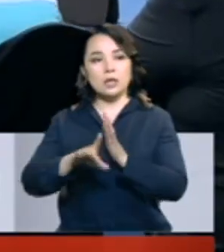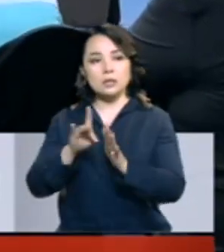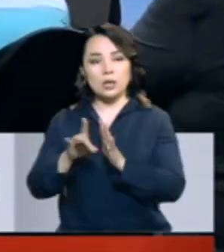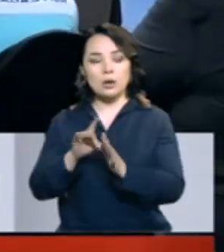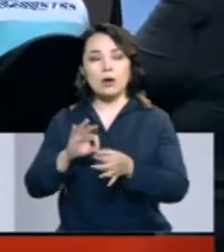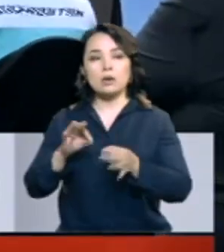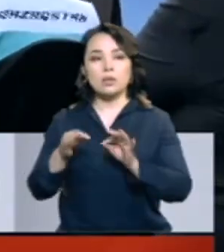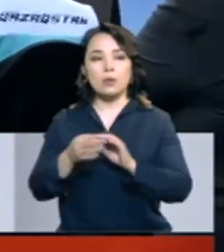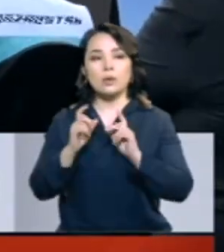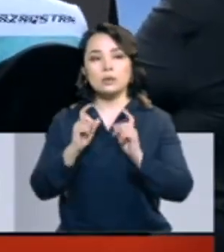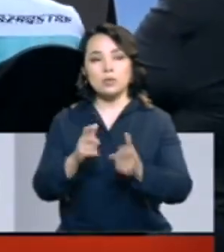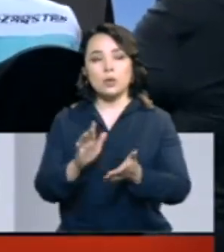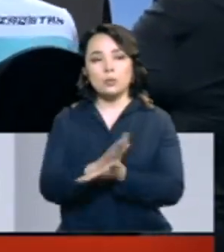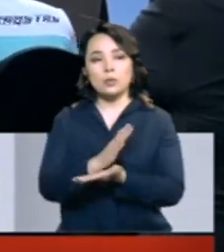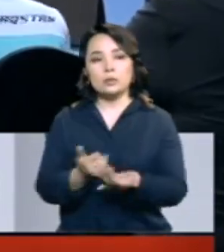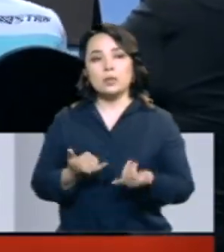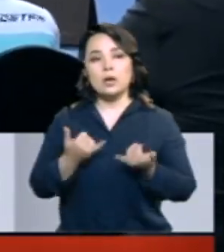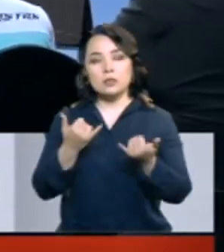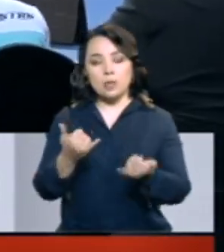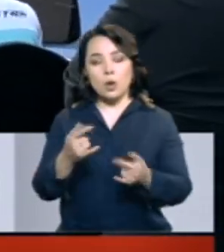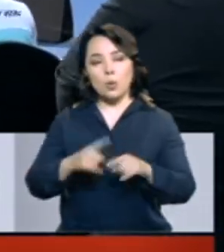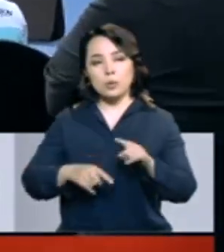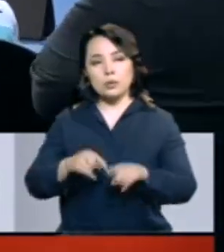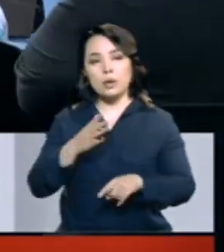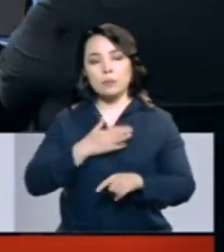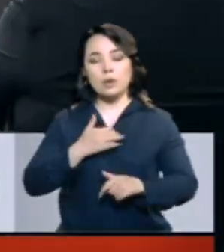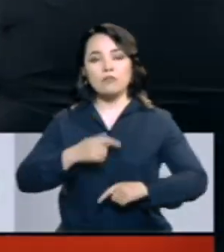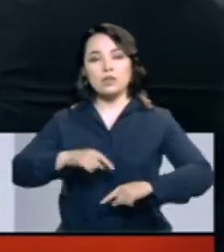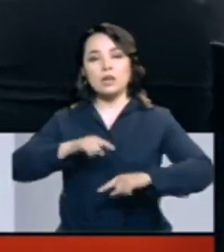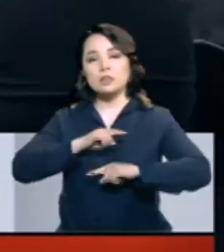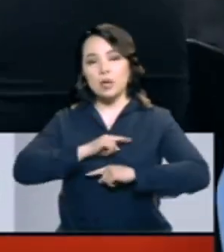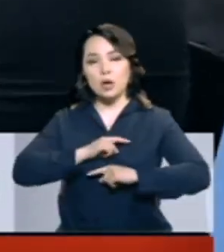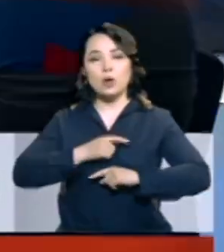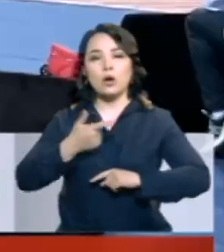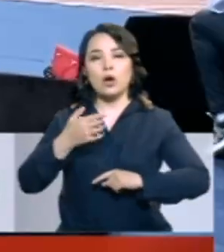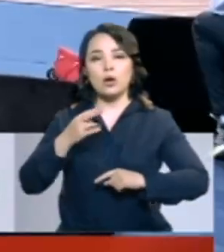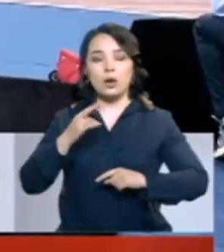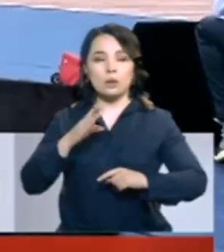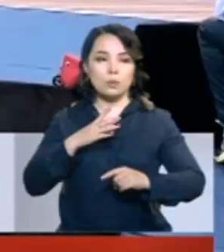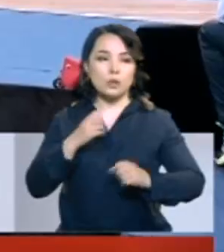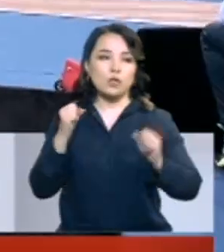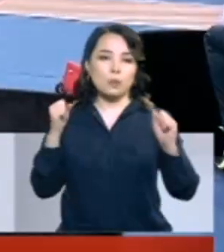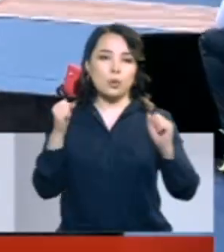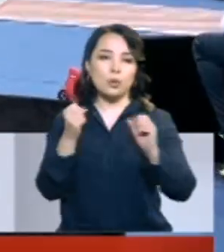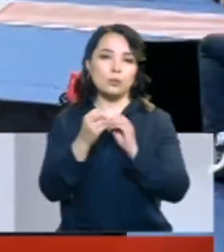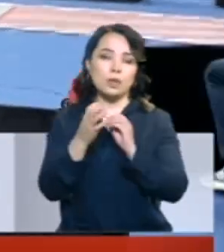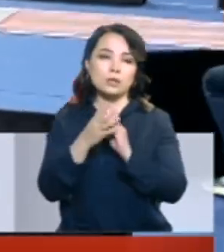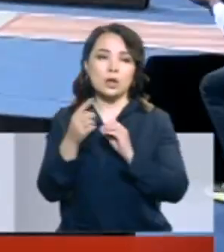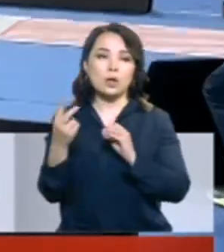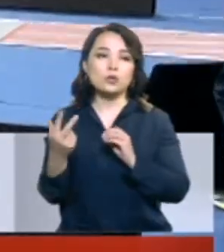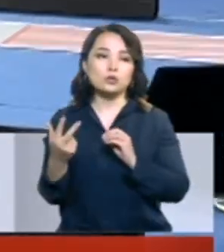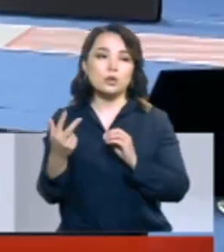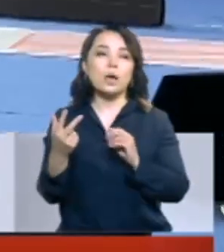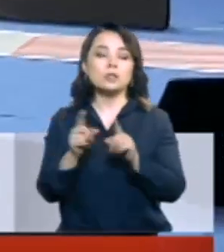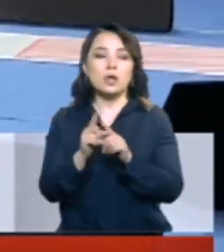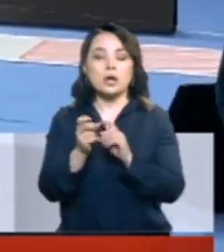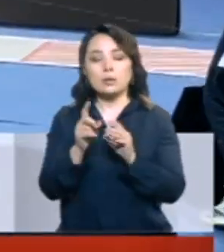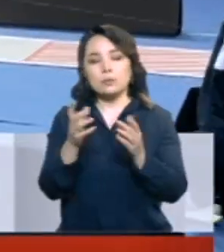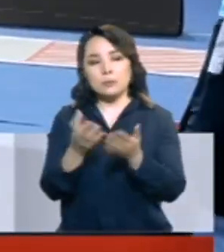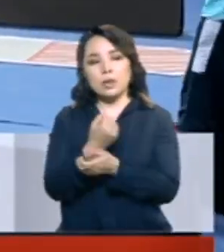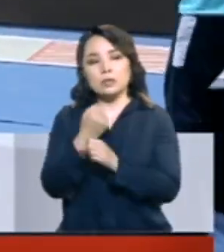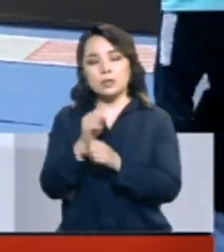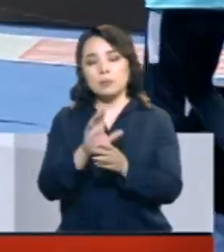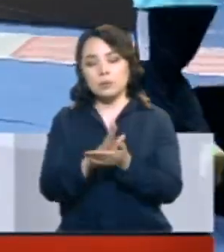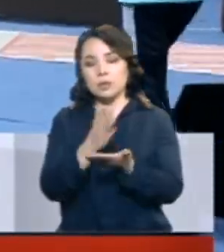олимпиада квотасына ие болды. Отандасымыз финалда гонконгтық спортшыны 15-13 есебімен жеңіп чемпион атанды. Аталған